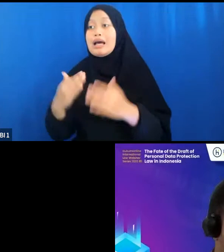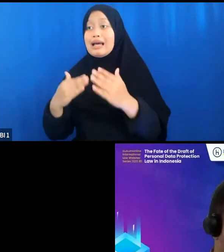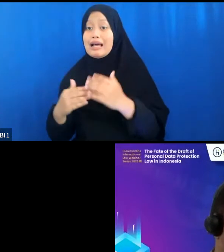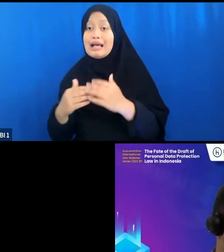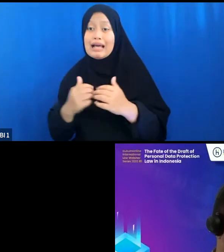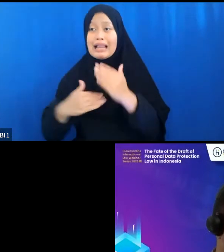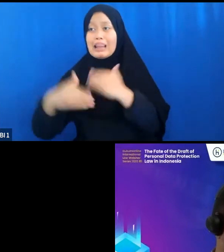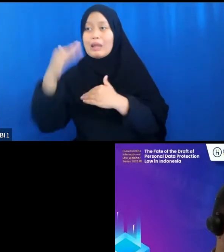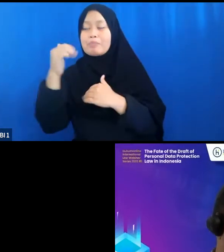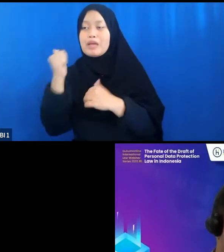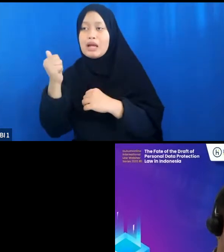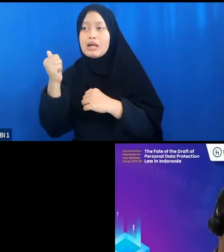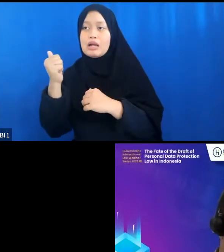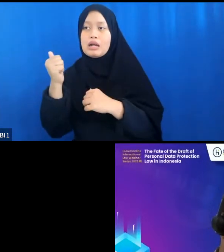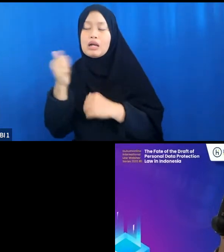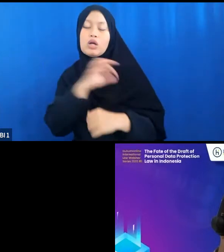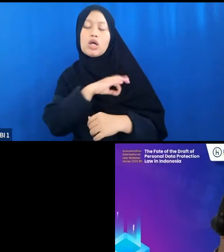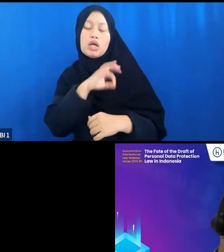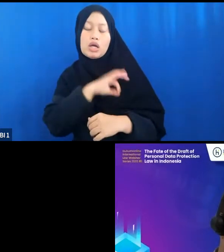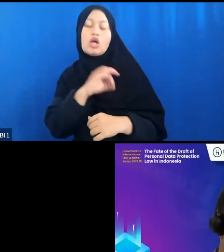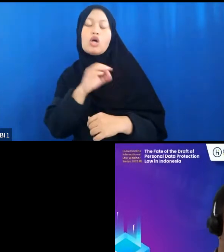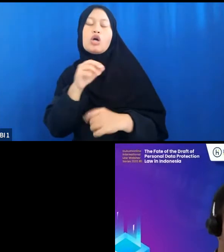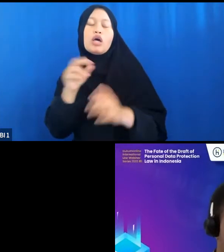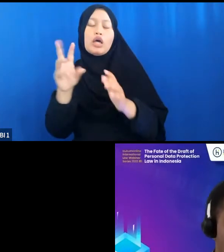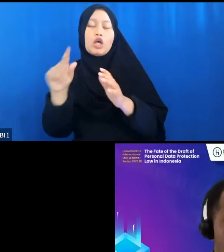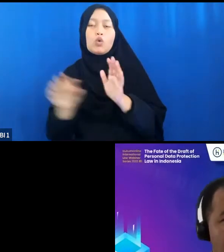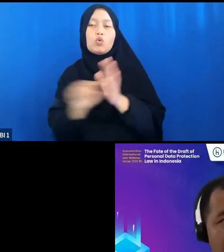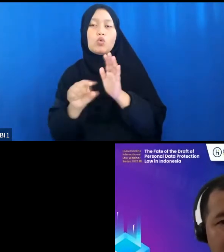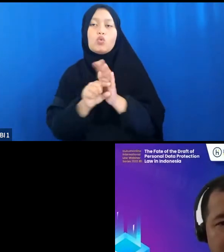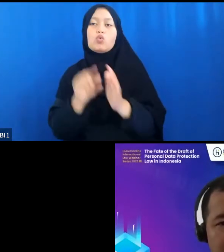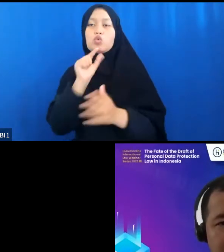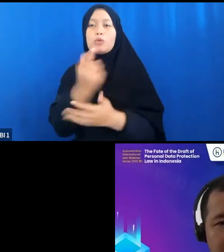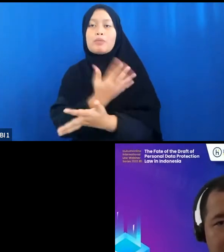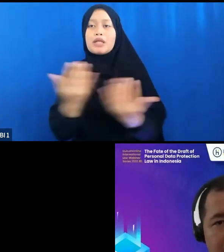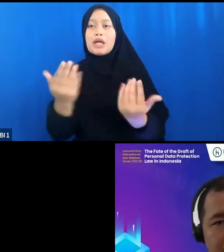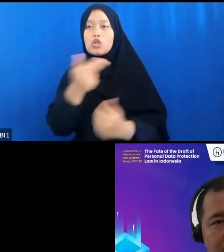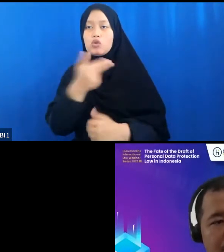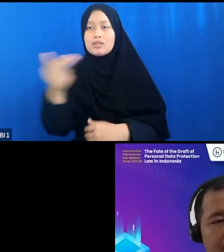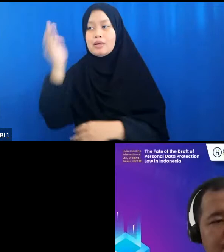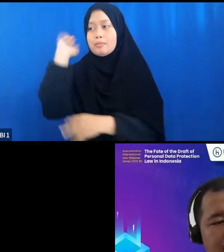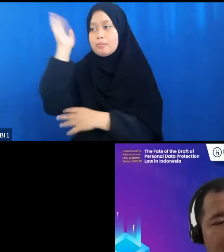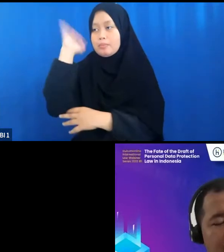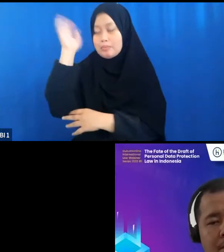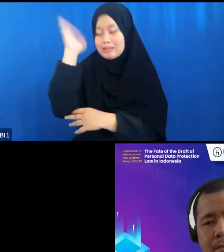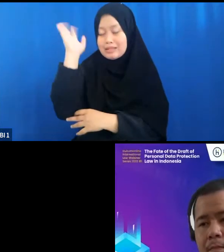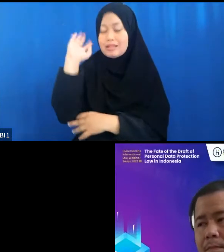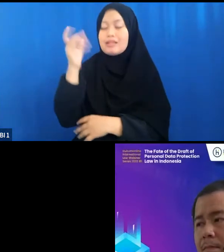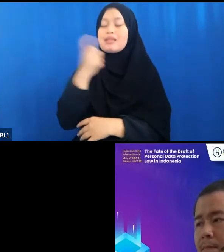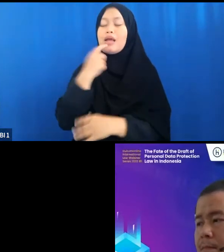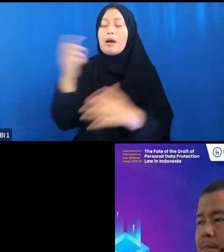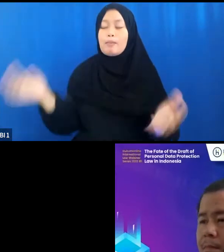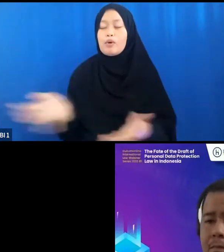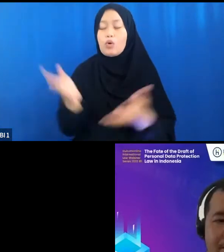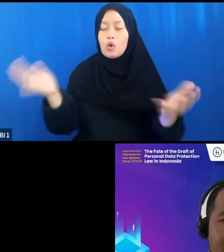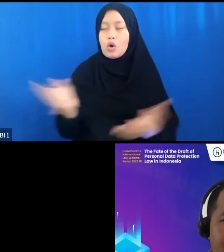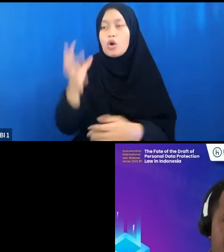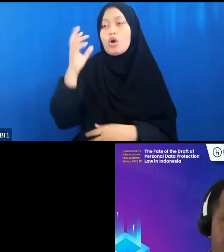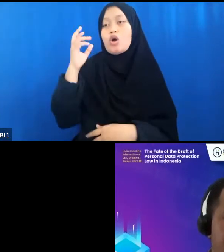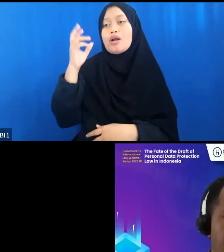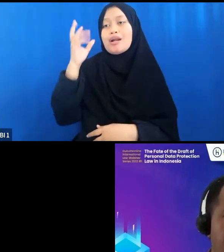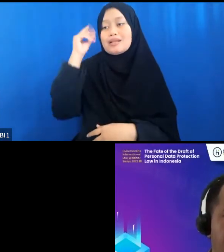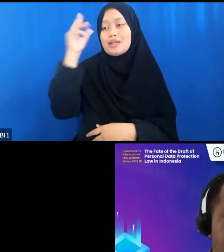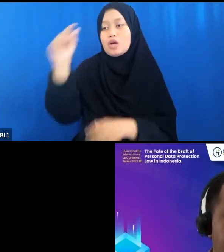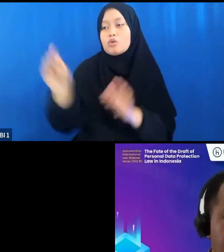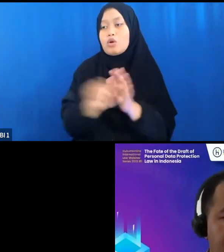ini bagi masyarakat Indonesia dalam presentasi yang berjudul Paul airnya rancangan undang undang undang PDB Indonesia